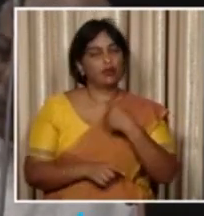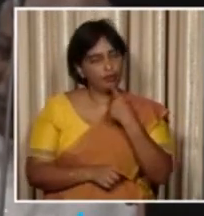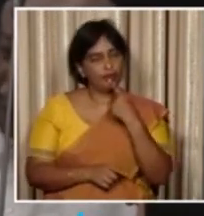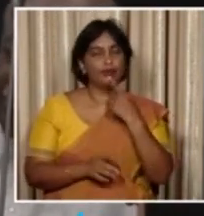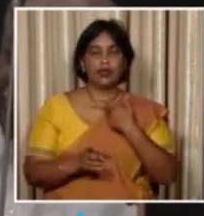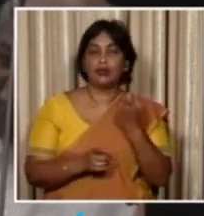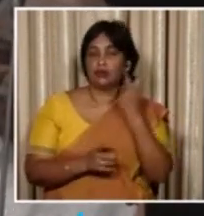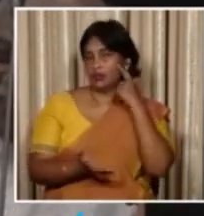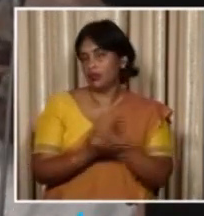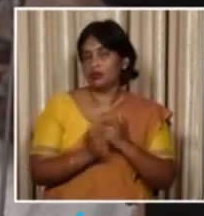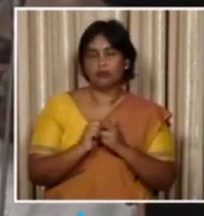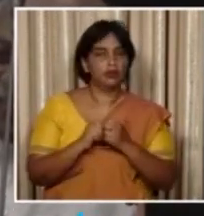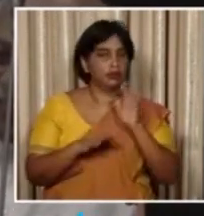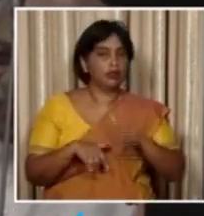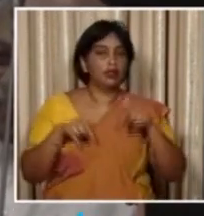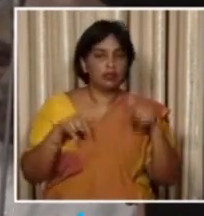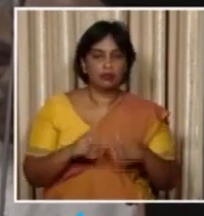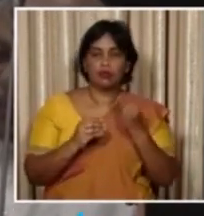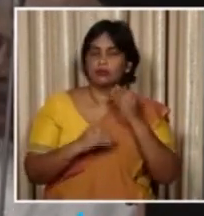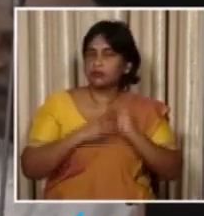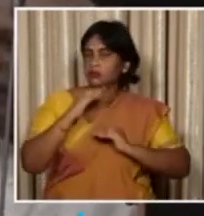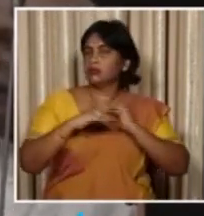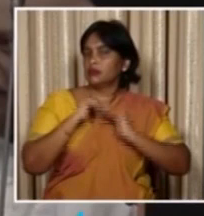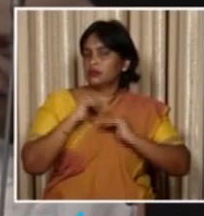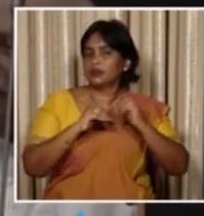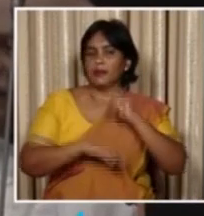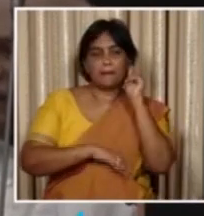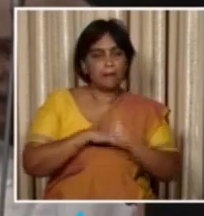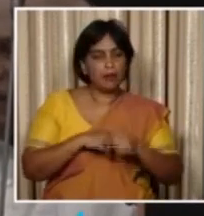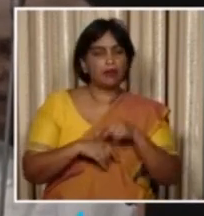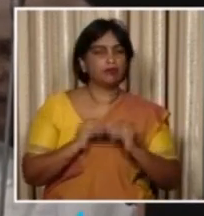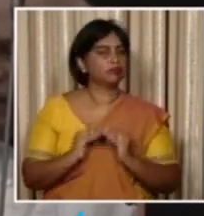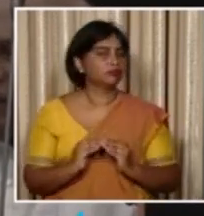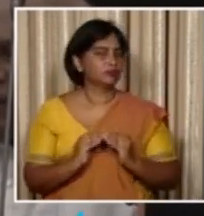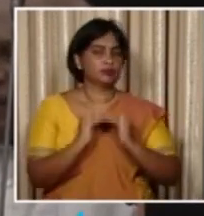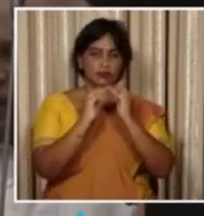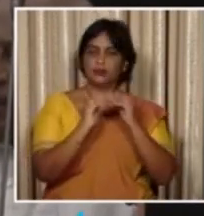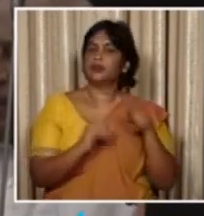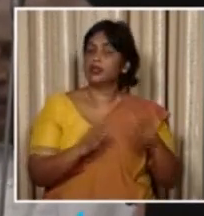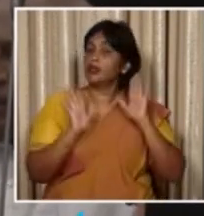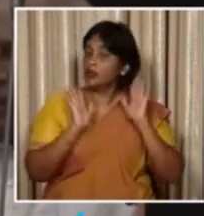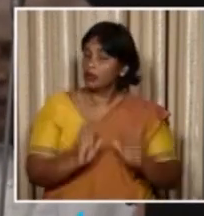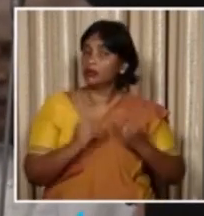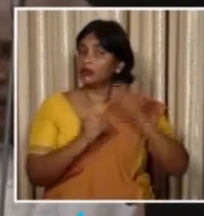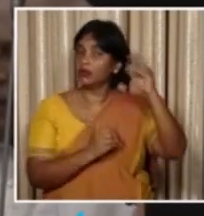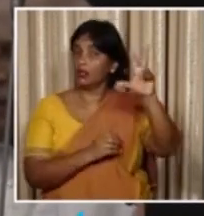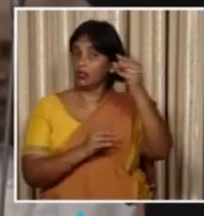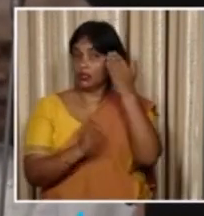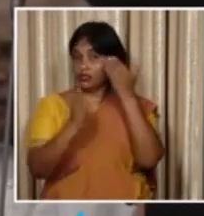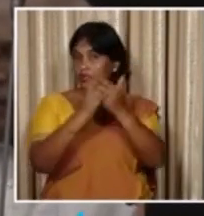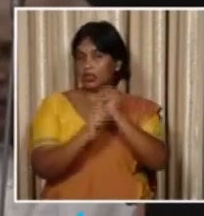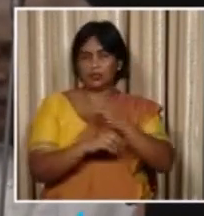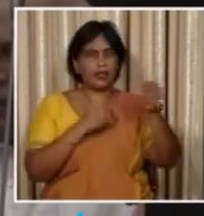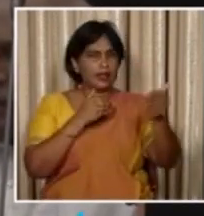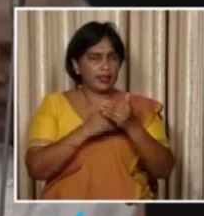හිටිය ආර්ථික අපායක. දැන් අපි ක්‍රමවත් සැලසුමක් ඔස්සේ මේ අපායෙන් ගොඩෙමින් ඉන්නේ. හැබැයි දුරදැක්මක් නොමැති